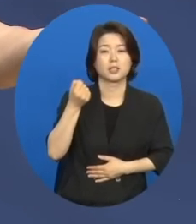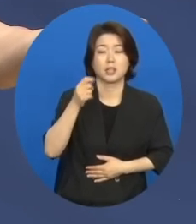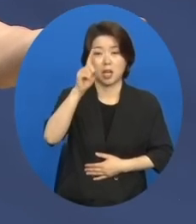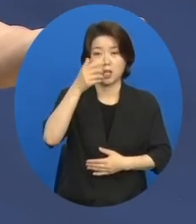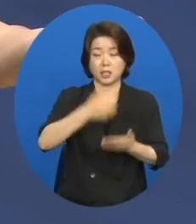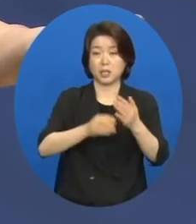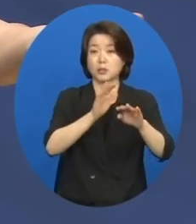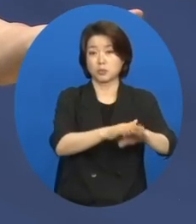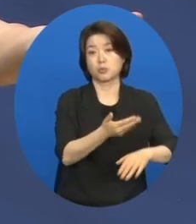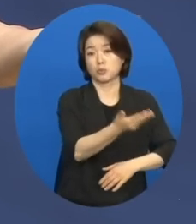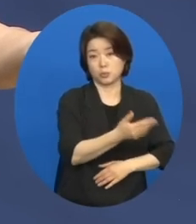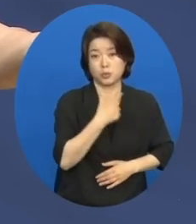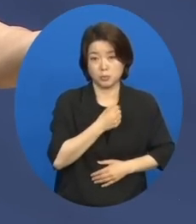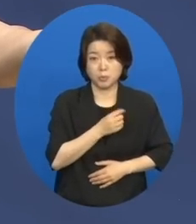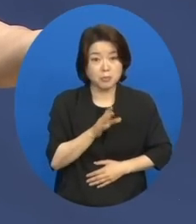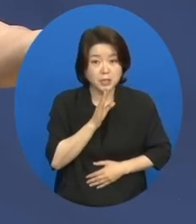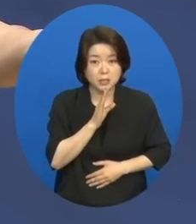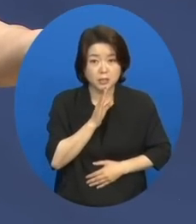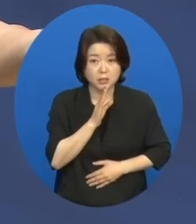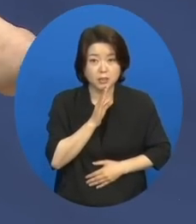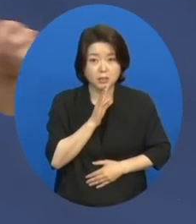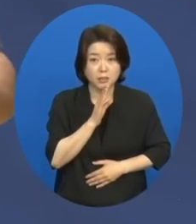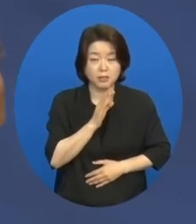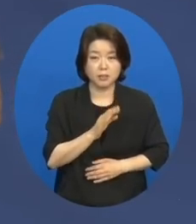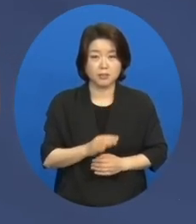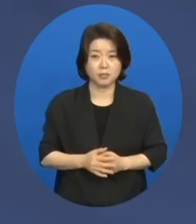남기고 싶어 하잖아요. 그렇죠?